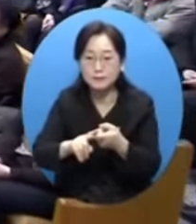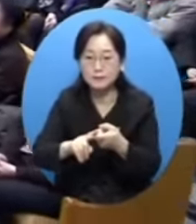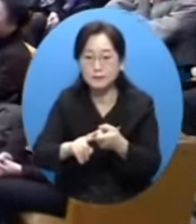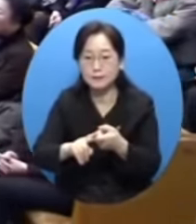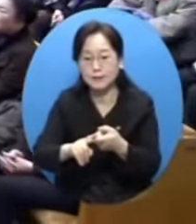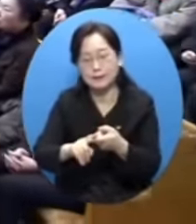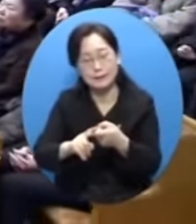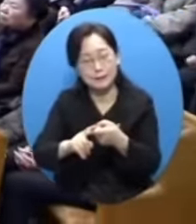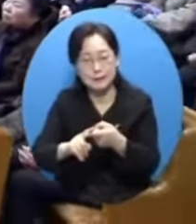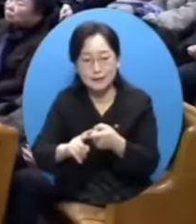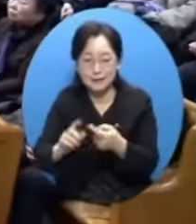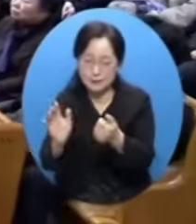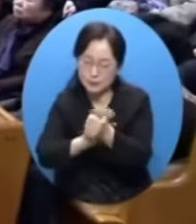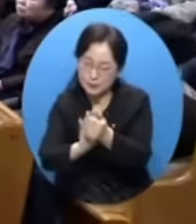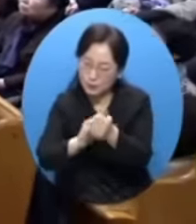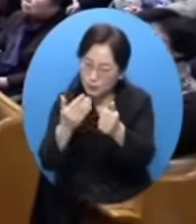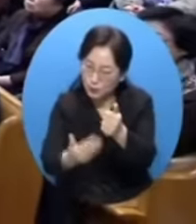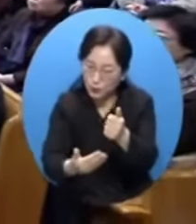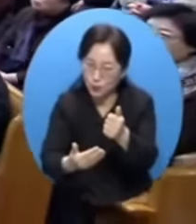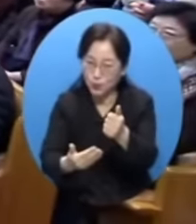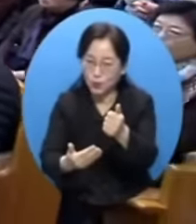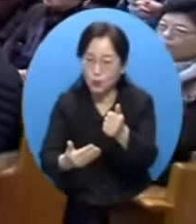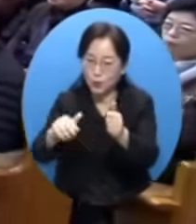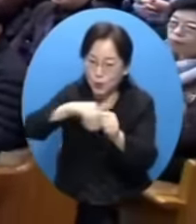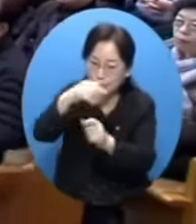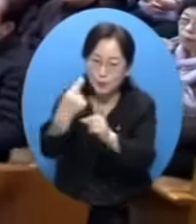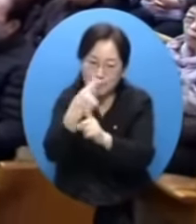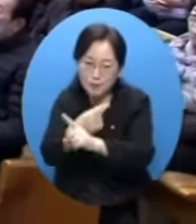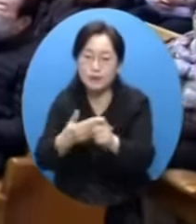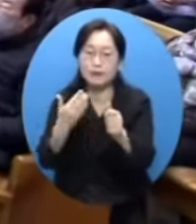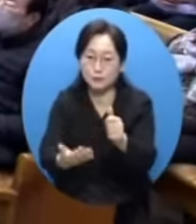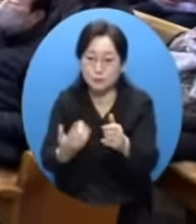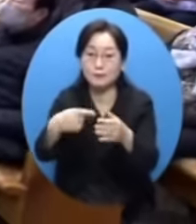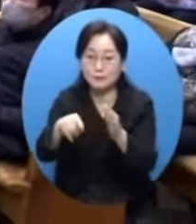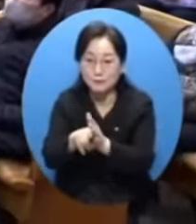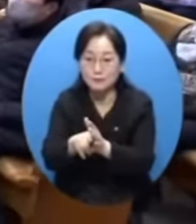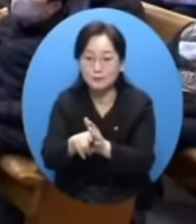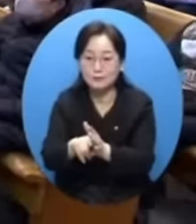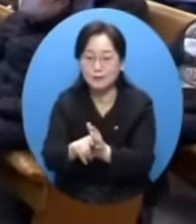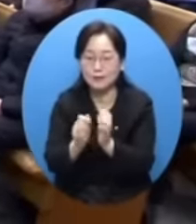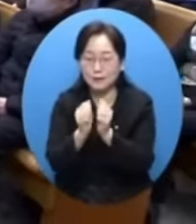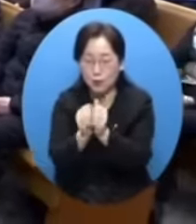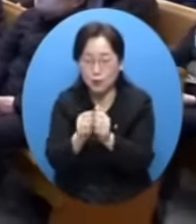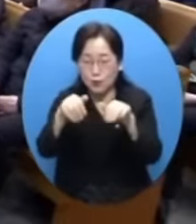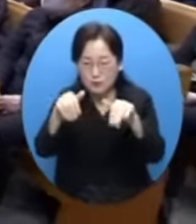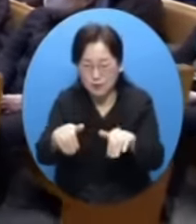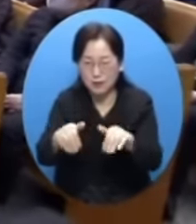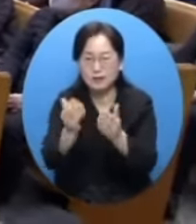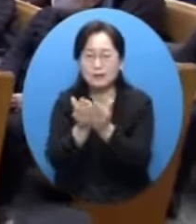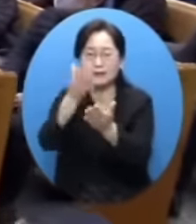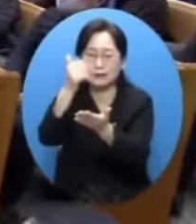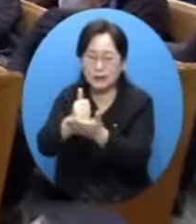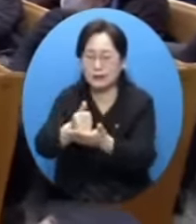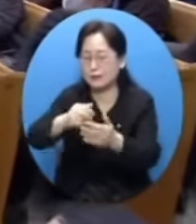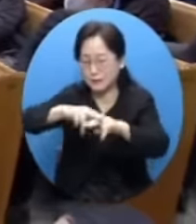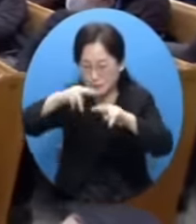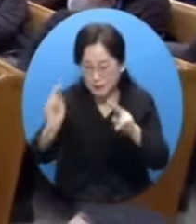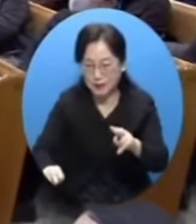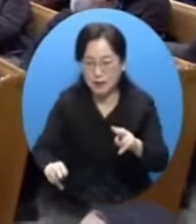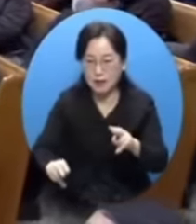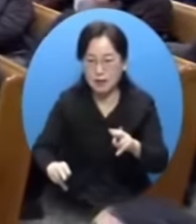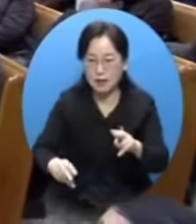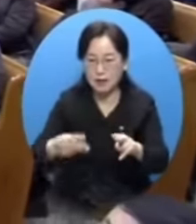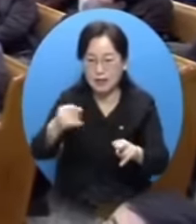처우를 개선해 주는 그 일을 벌이면서 노예 선장으로서 모든 일을 정리하고 리버풀에서